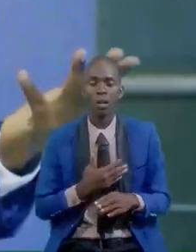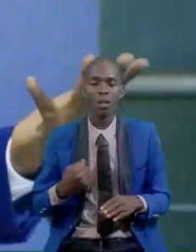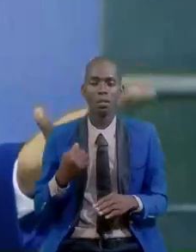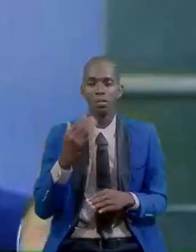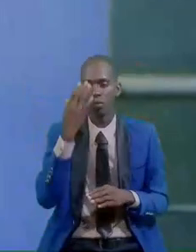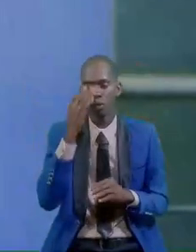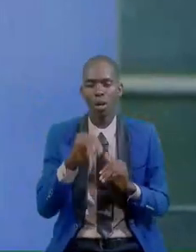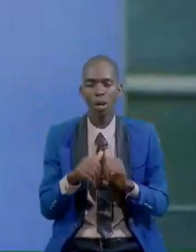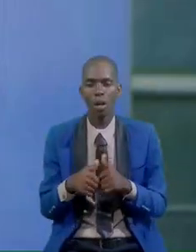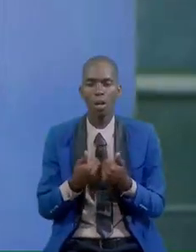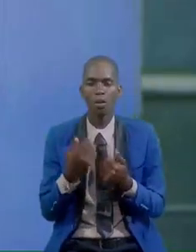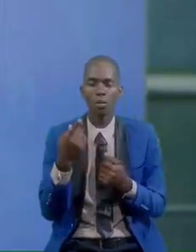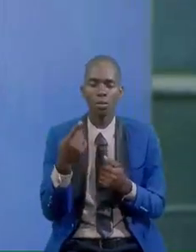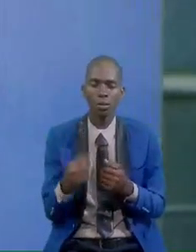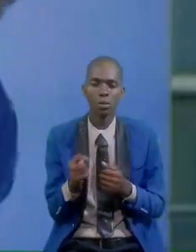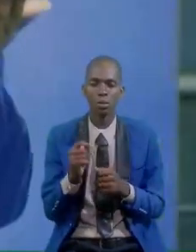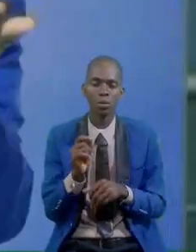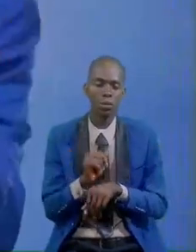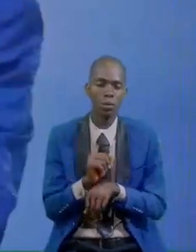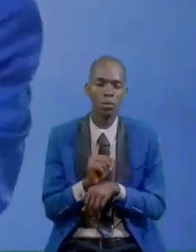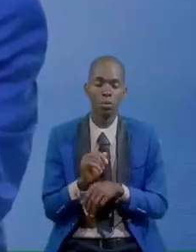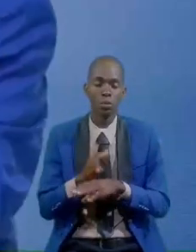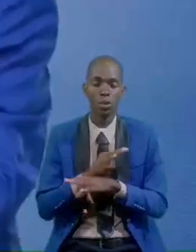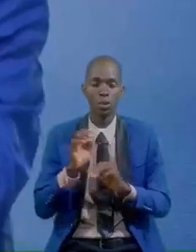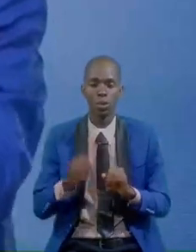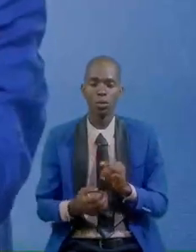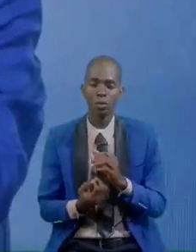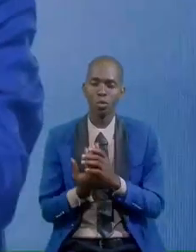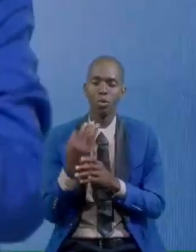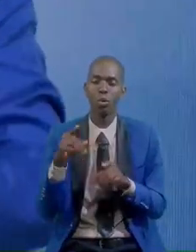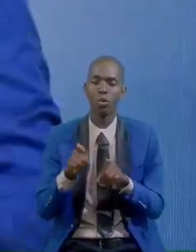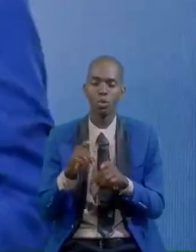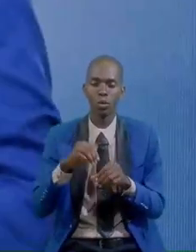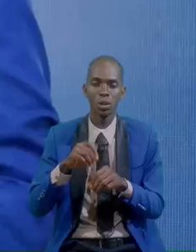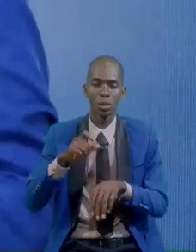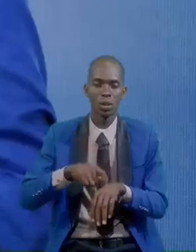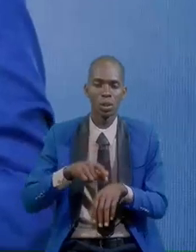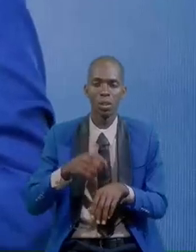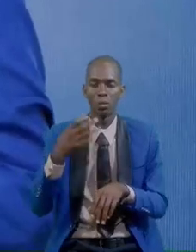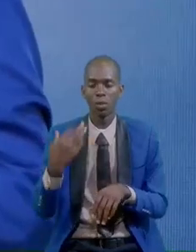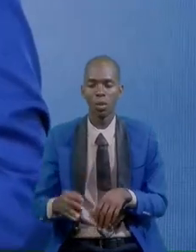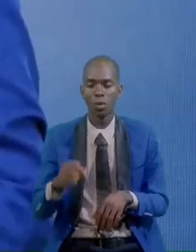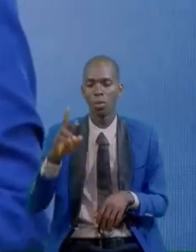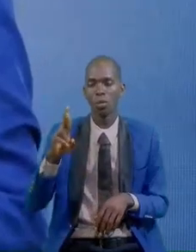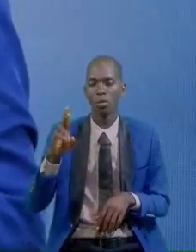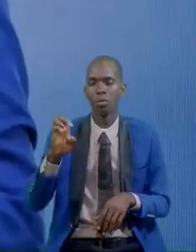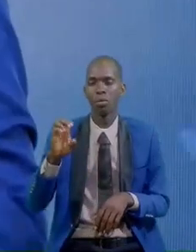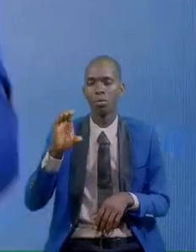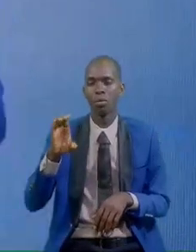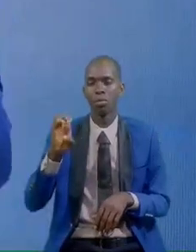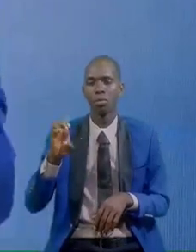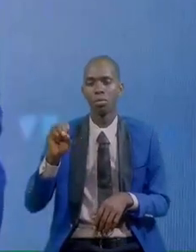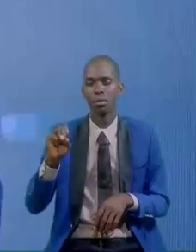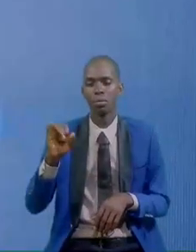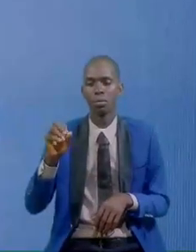gens peuvent te relancer même dans la récession. Le monde ne jette pas